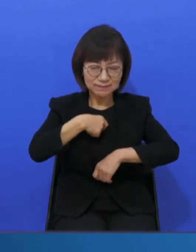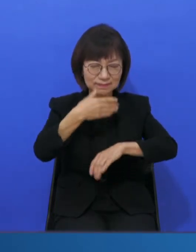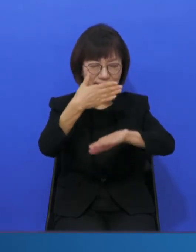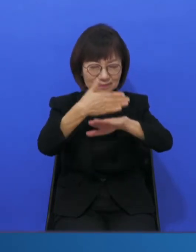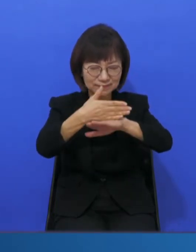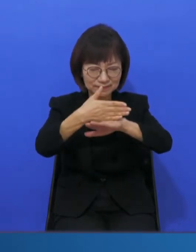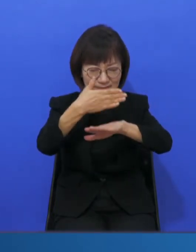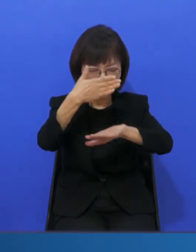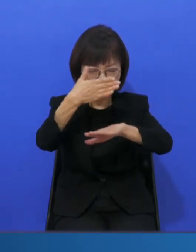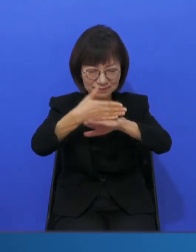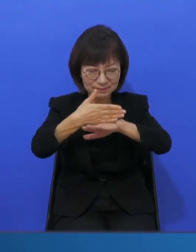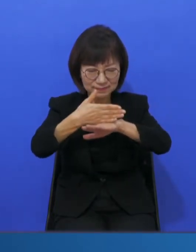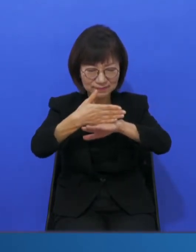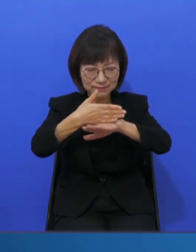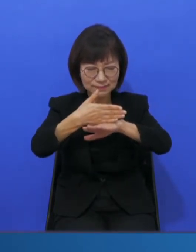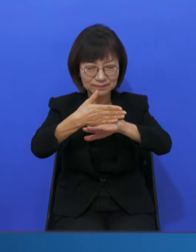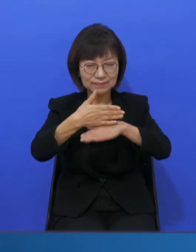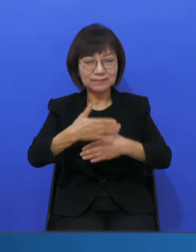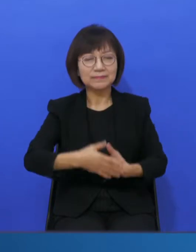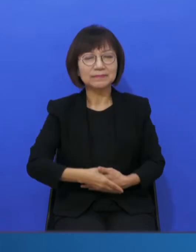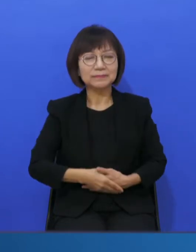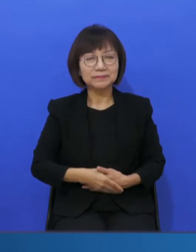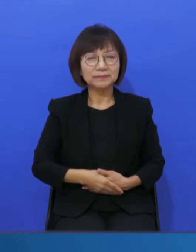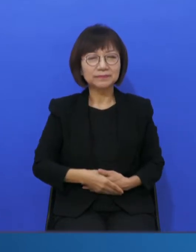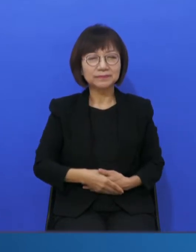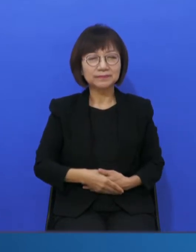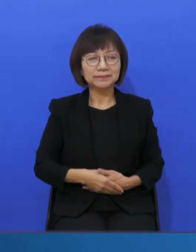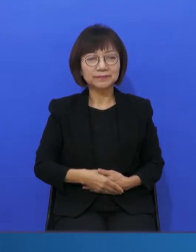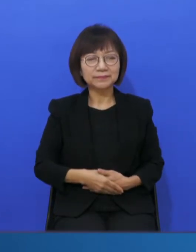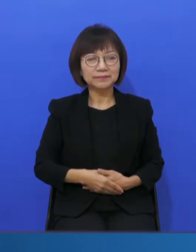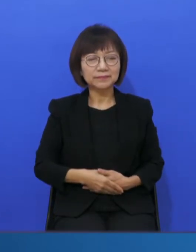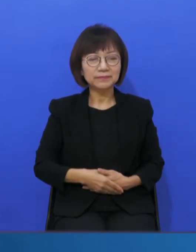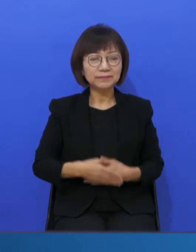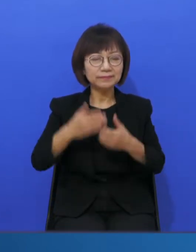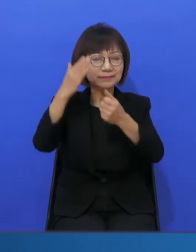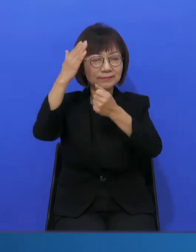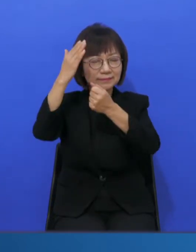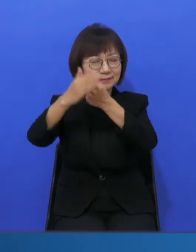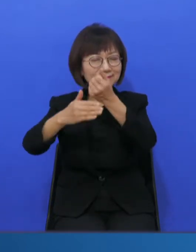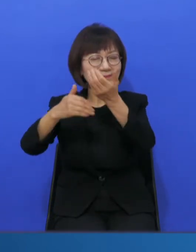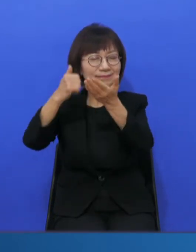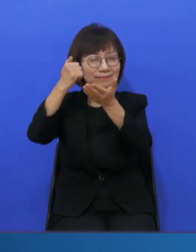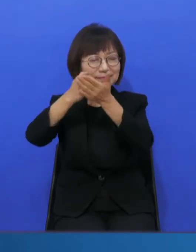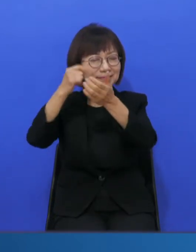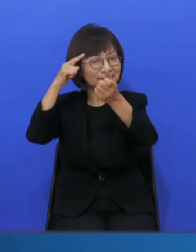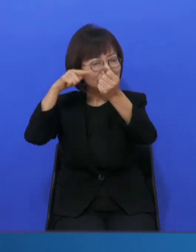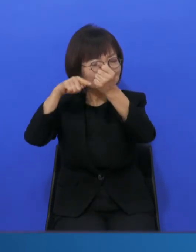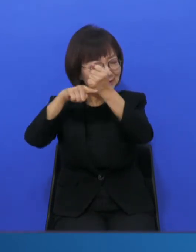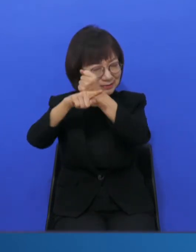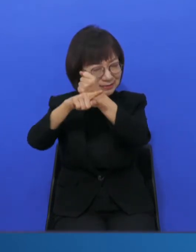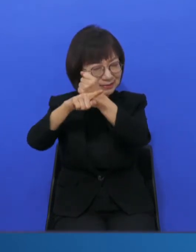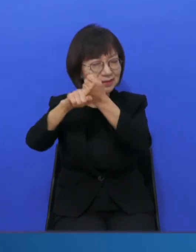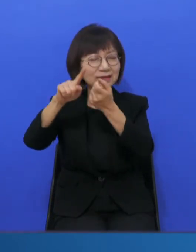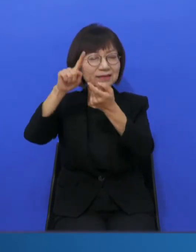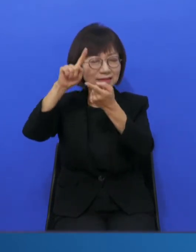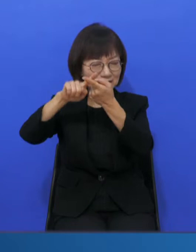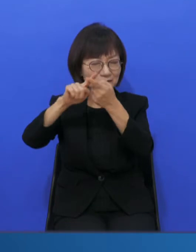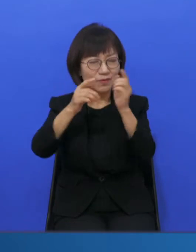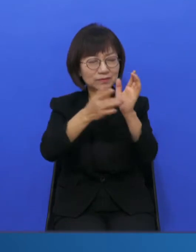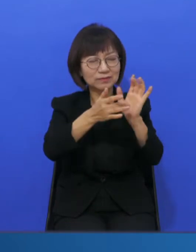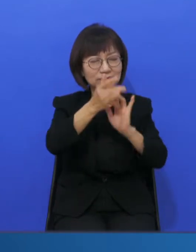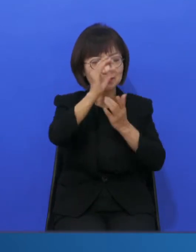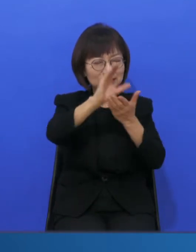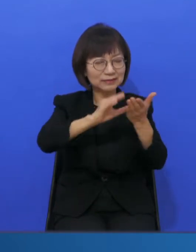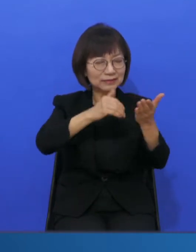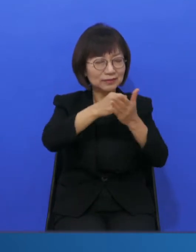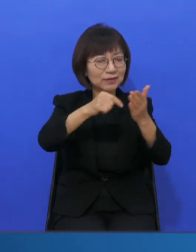gathering your people of the covenant on this good and blessed day. 하나님의 뜻으로 말미암아 예수 그리스도 안에 있는